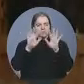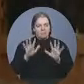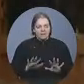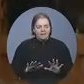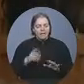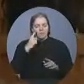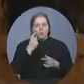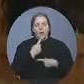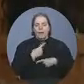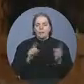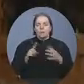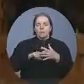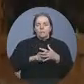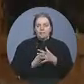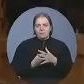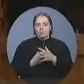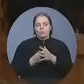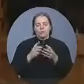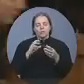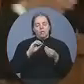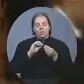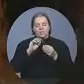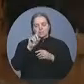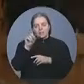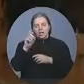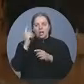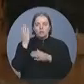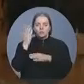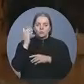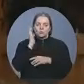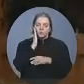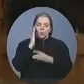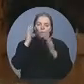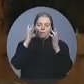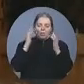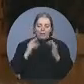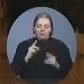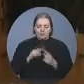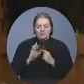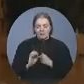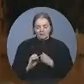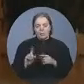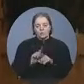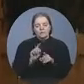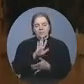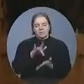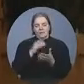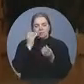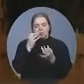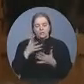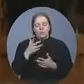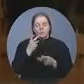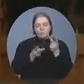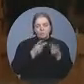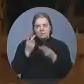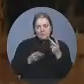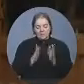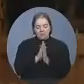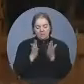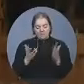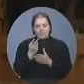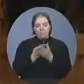annonçant le début du décompte olympique en passant par le centre d'information touristique où l'on trouve pourtant des dépliants